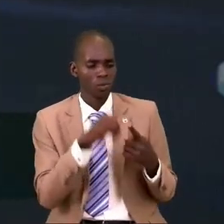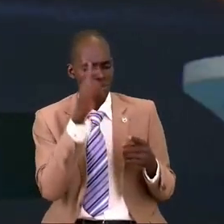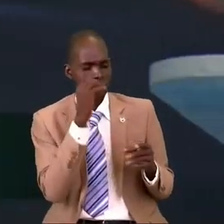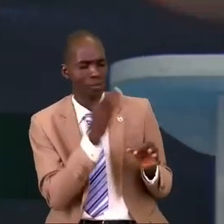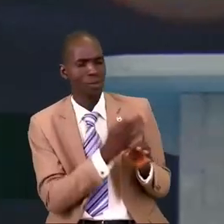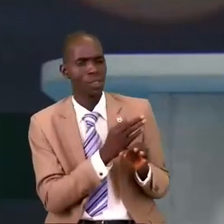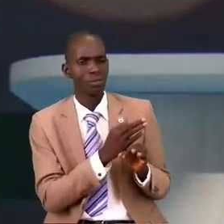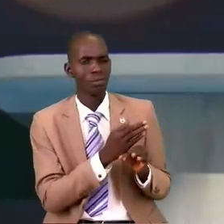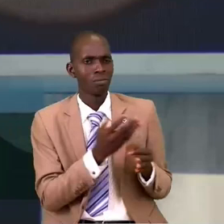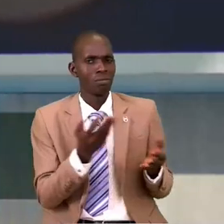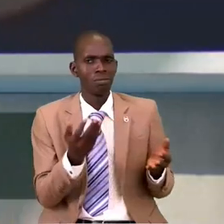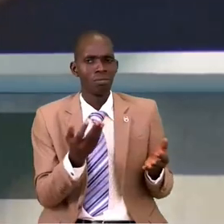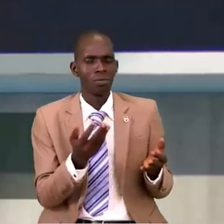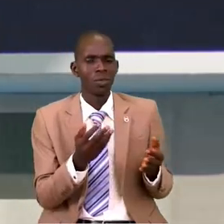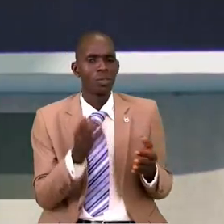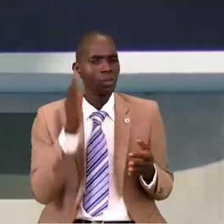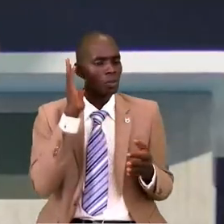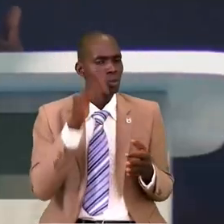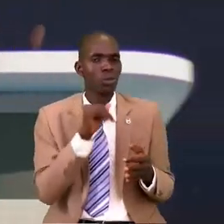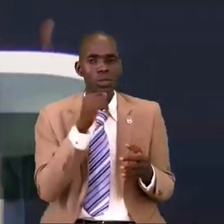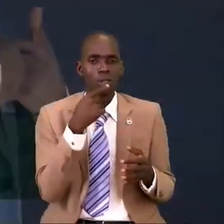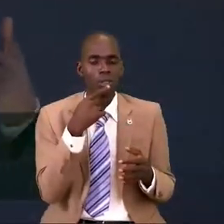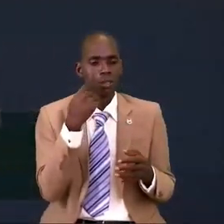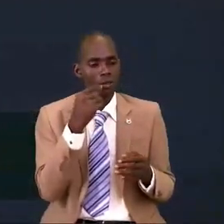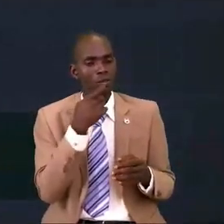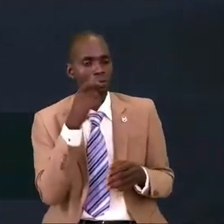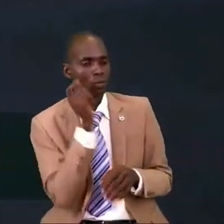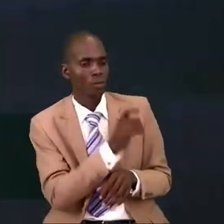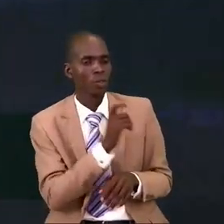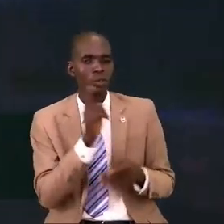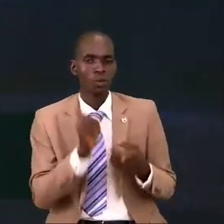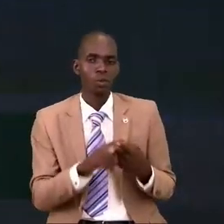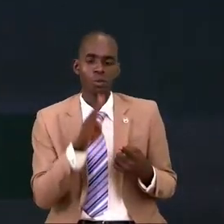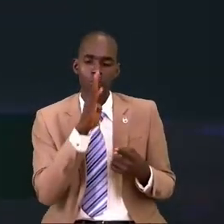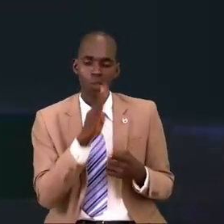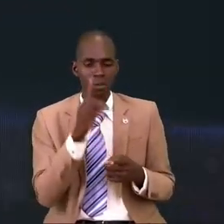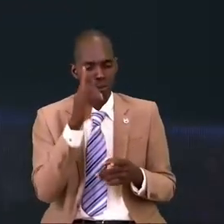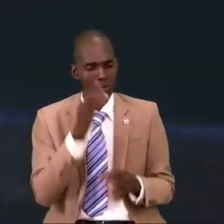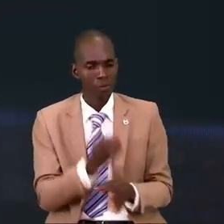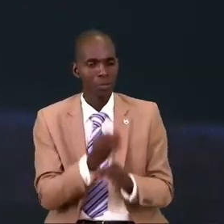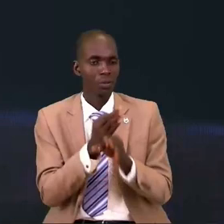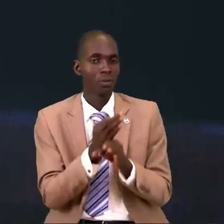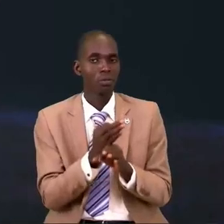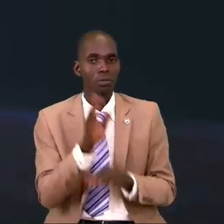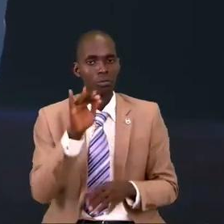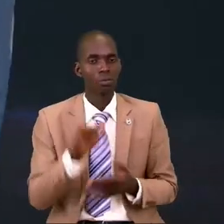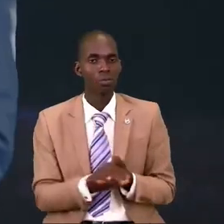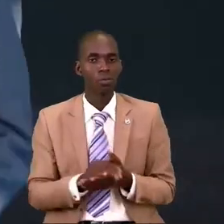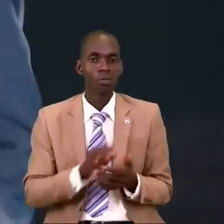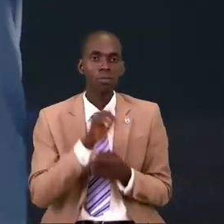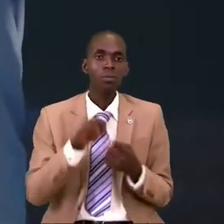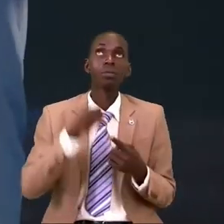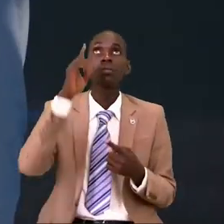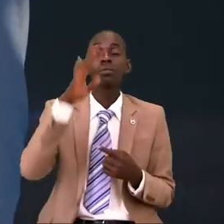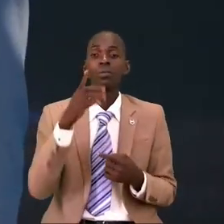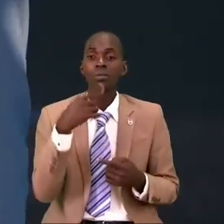Non. Quand Dieu parle, il ne parle pas à notre doute. Il ne nous